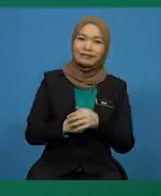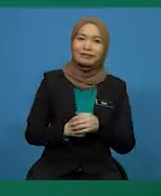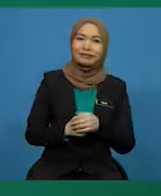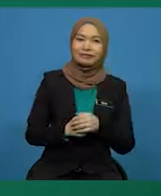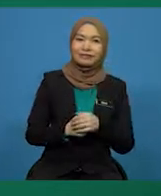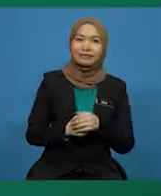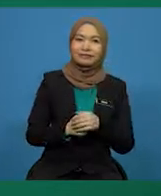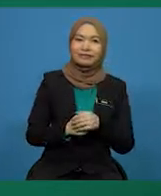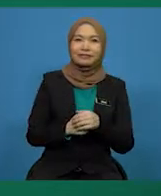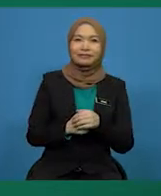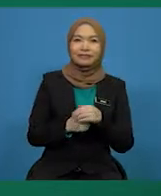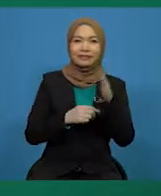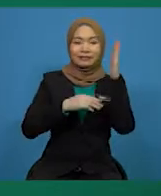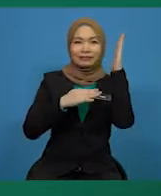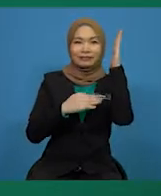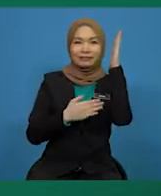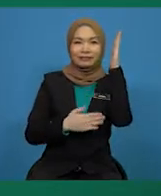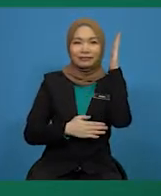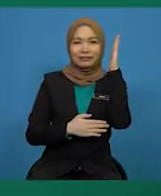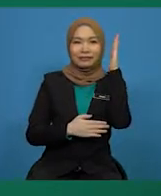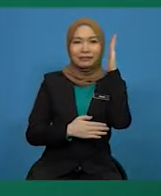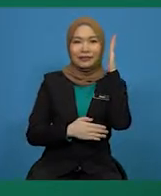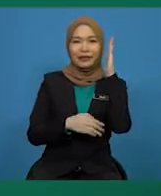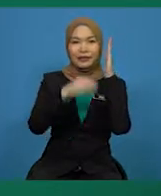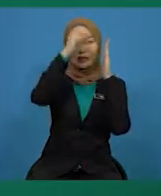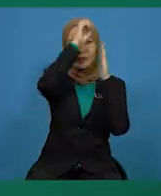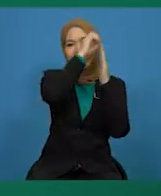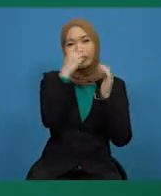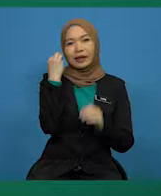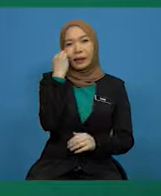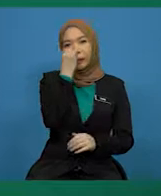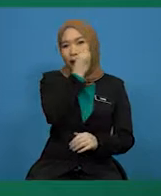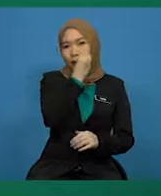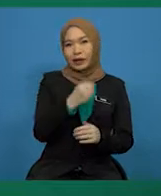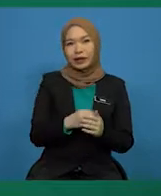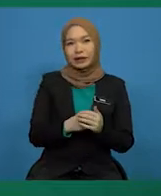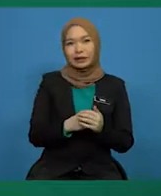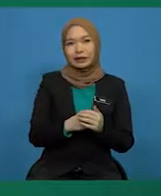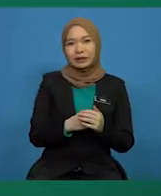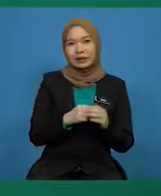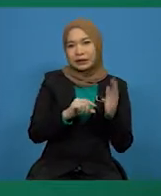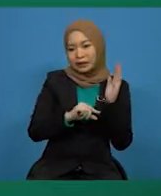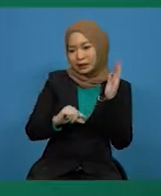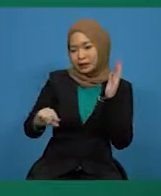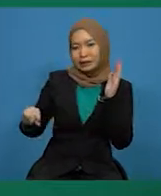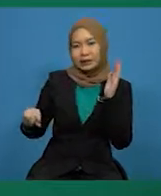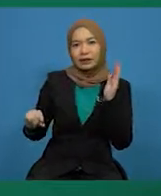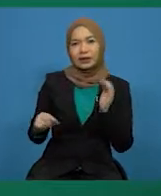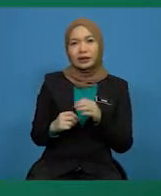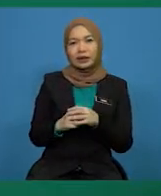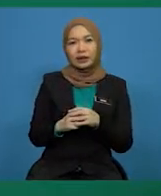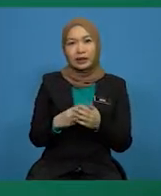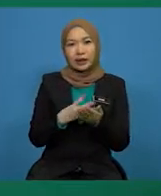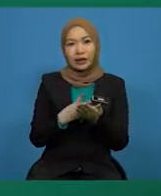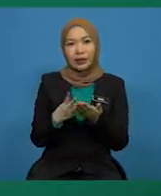X mewakili kuantiti wang dalam unit, dan titik asalan mesti bermula dengan kosong bagi